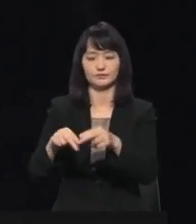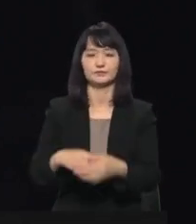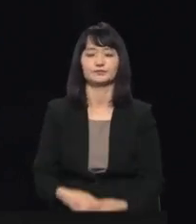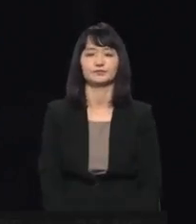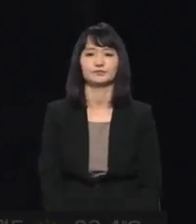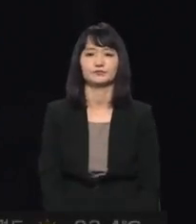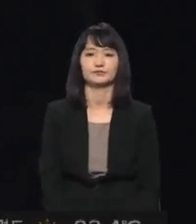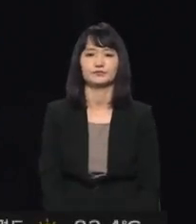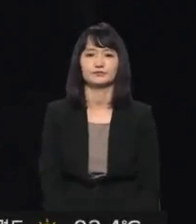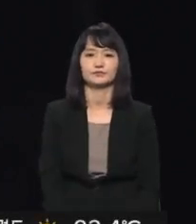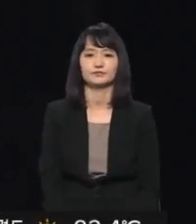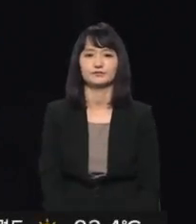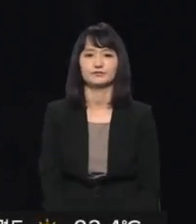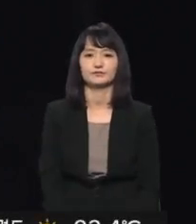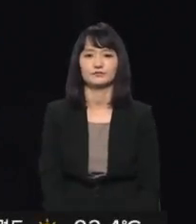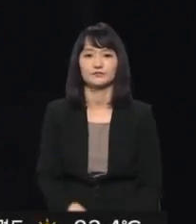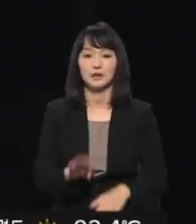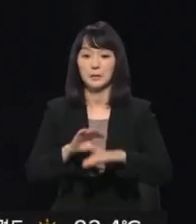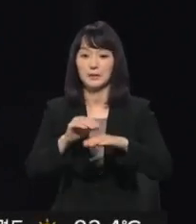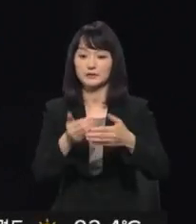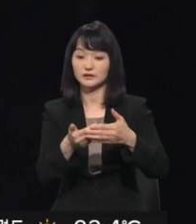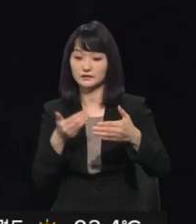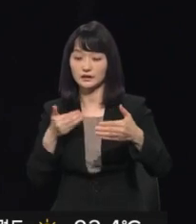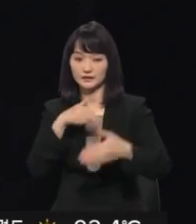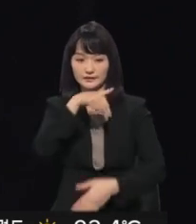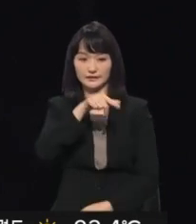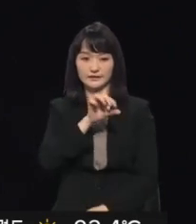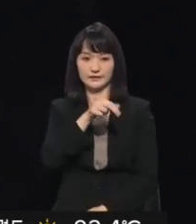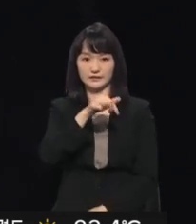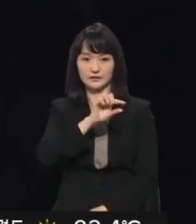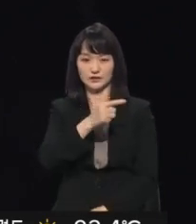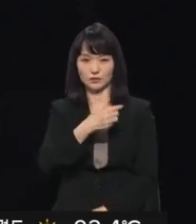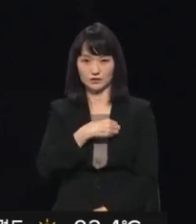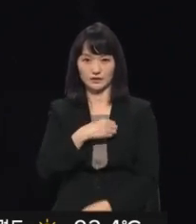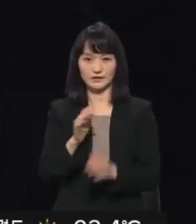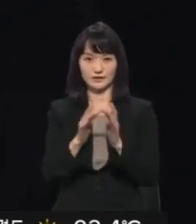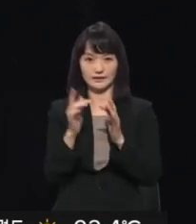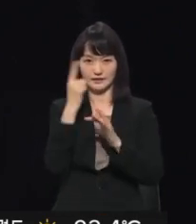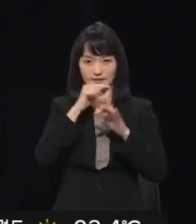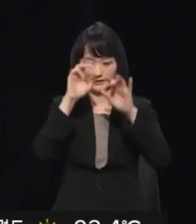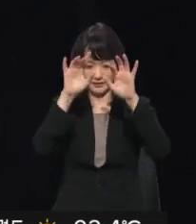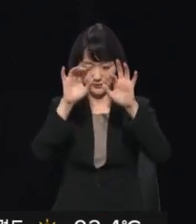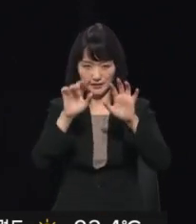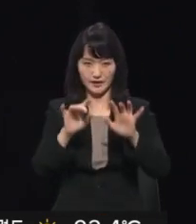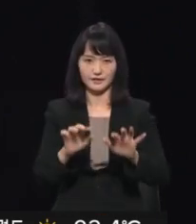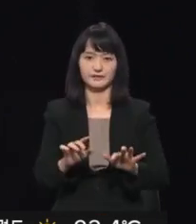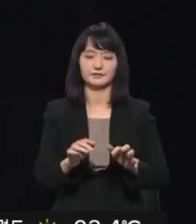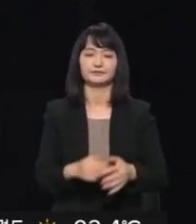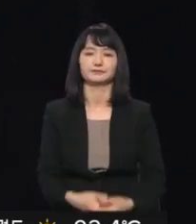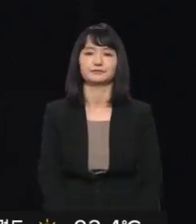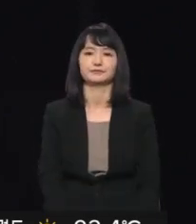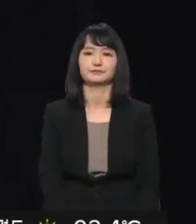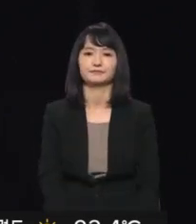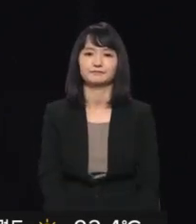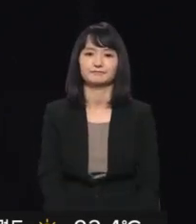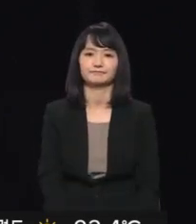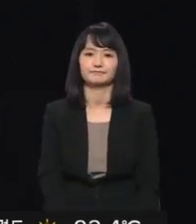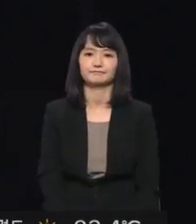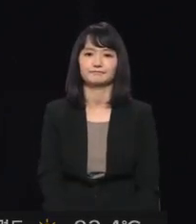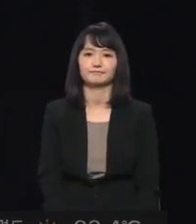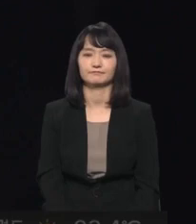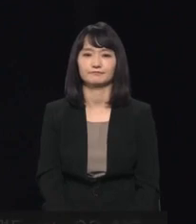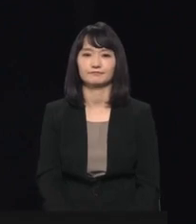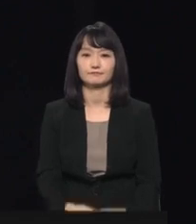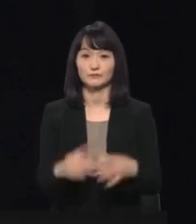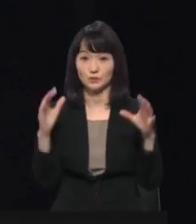저희가 방송 들어오기 조금 전에 장지원 원이 페이스북에 글을 올렸습니다 그러면서 요점만 딱